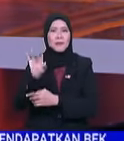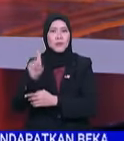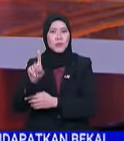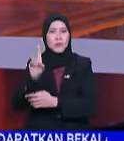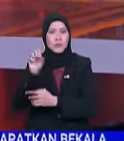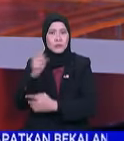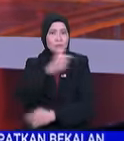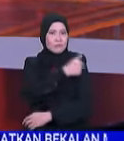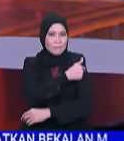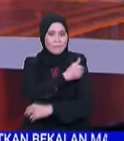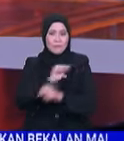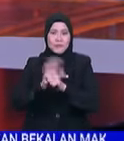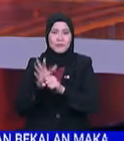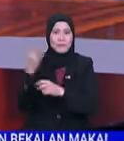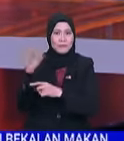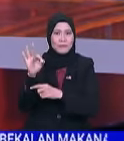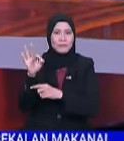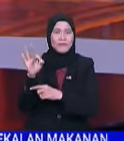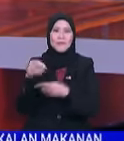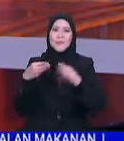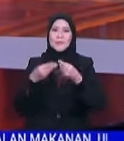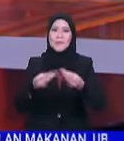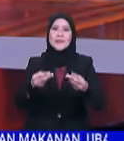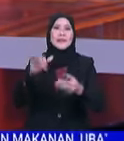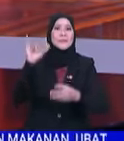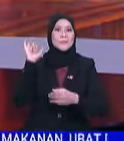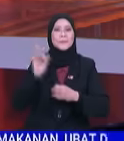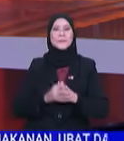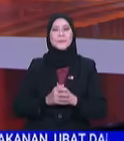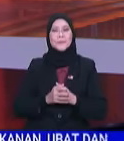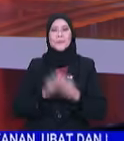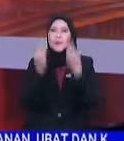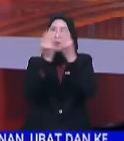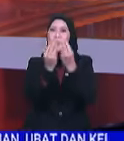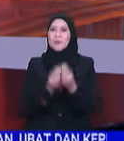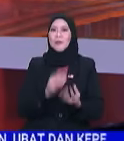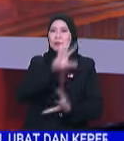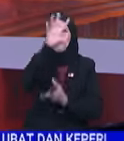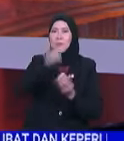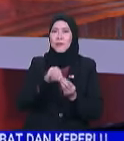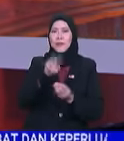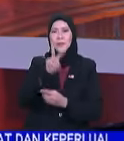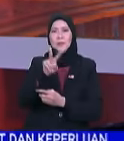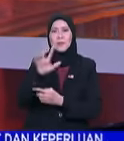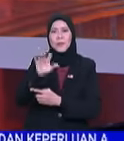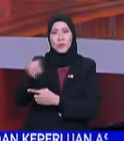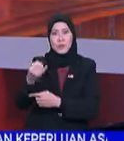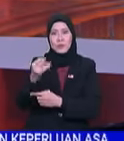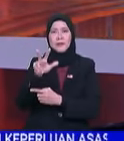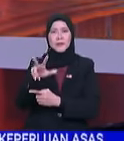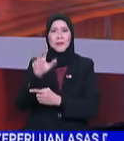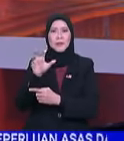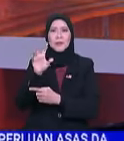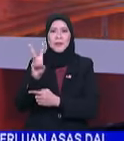357,981 dos vaksin COVID-19 diberikan semalam. Ini menjadikan keseluruhan